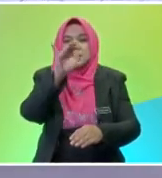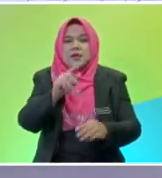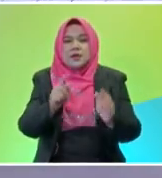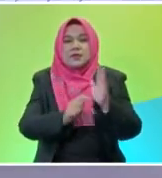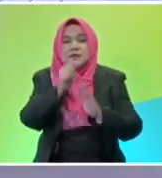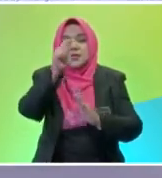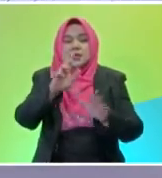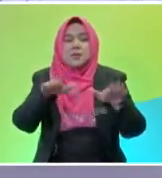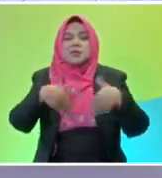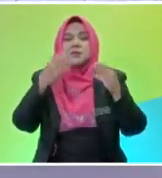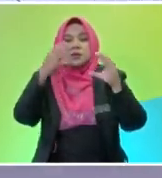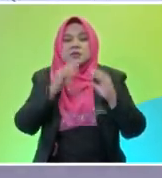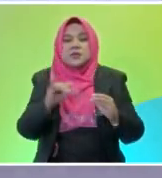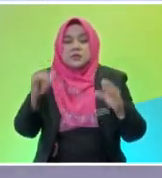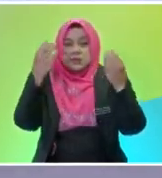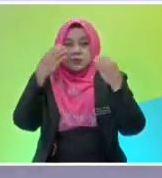ini